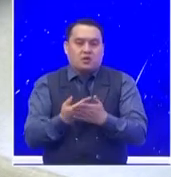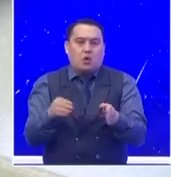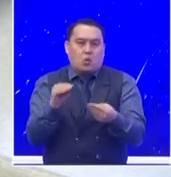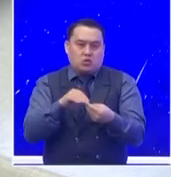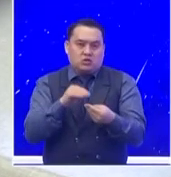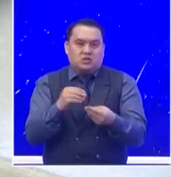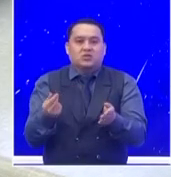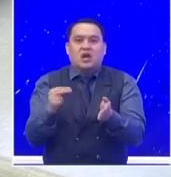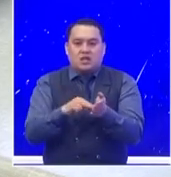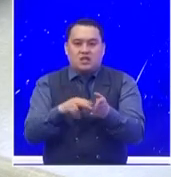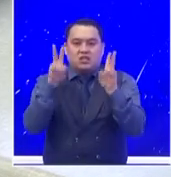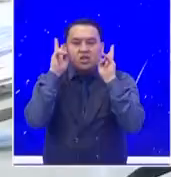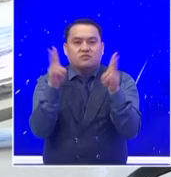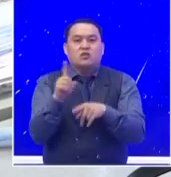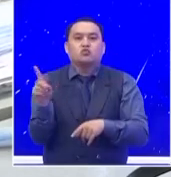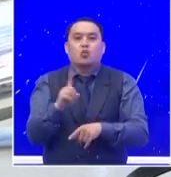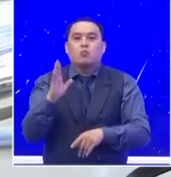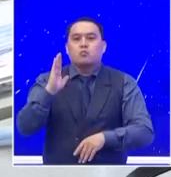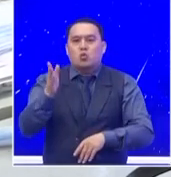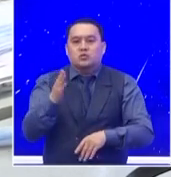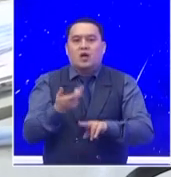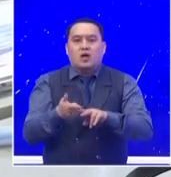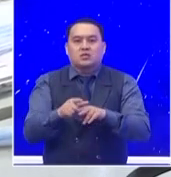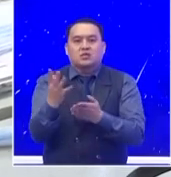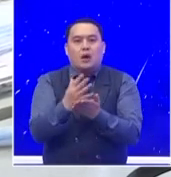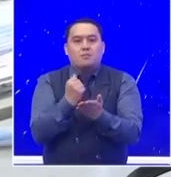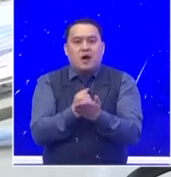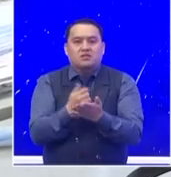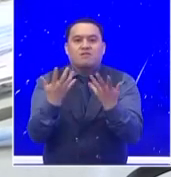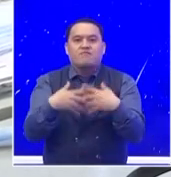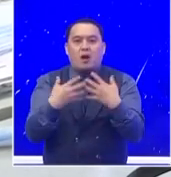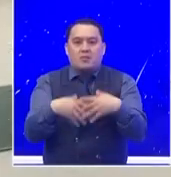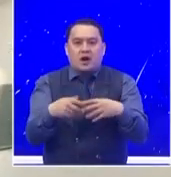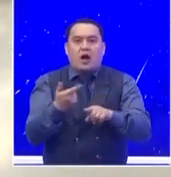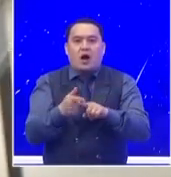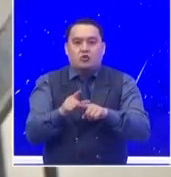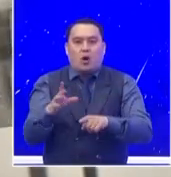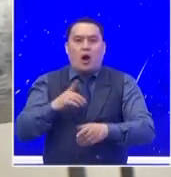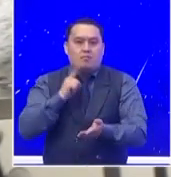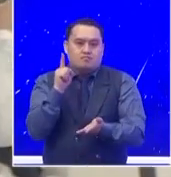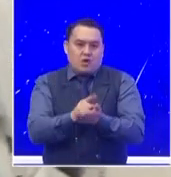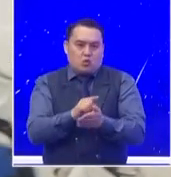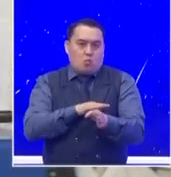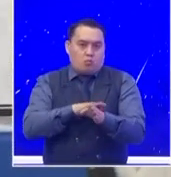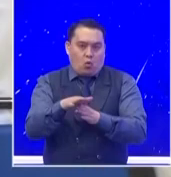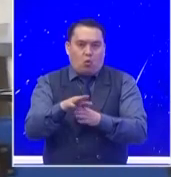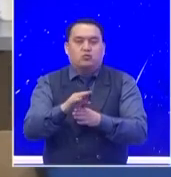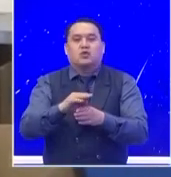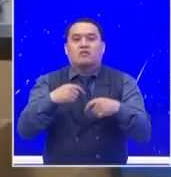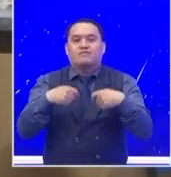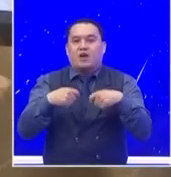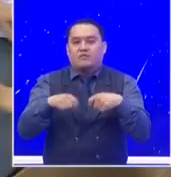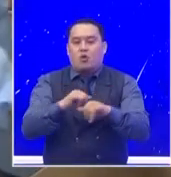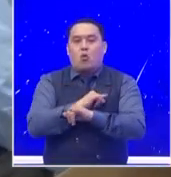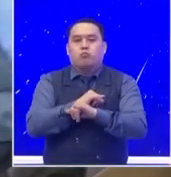же цене. Пока неизвестно, что стало с теми самыми запасами и фабриками, которые вроде как должны были полностью покрыть